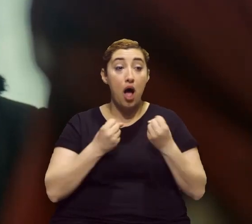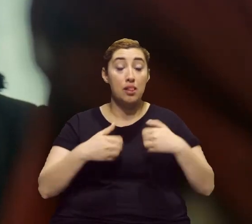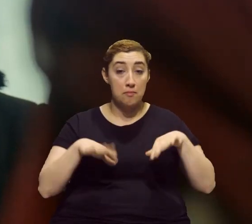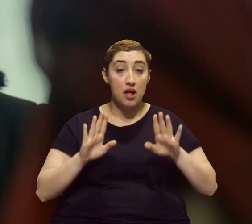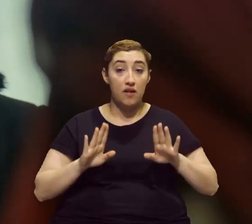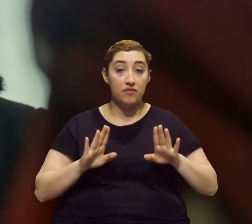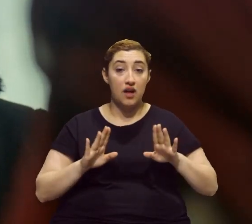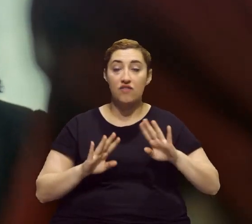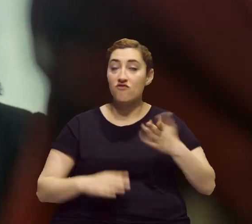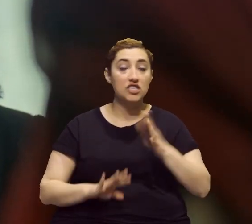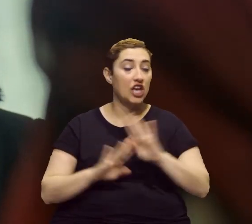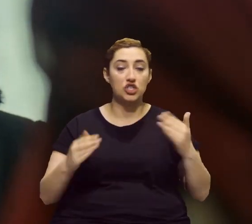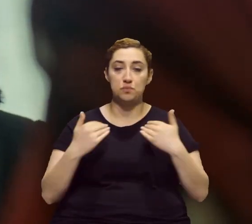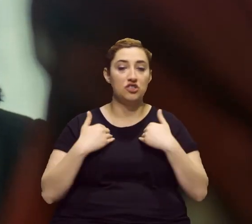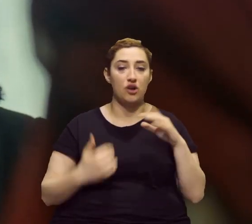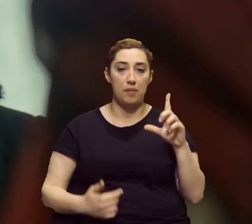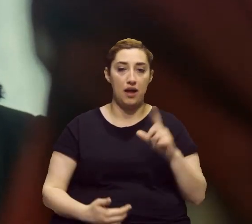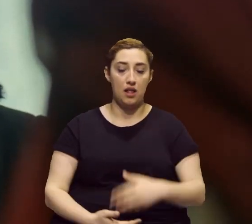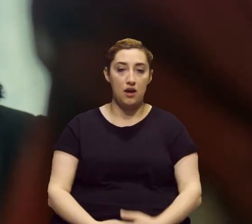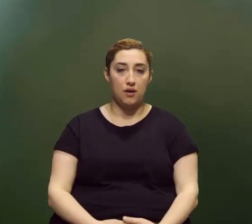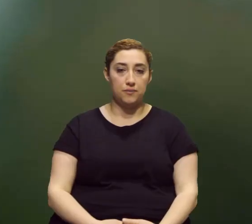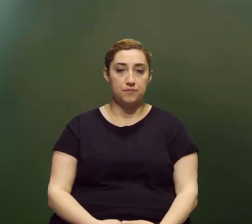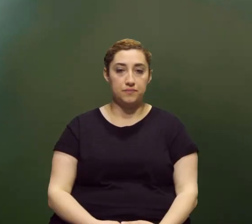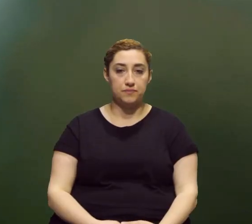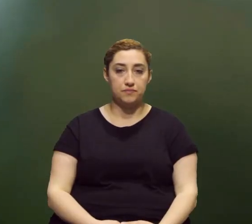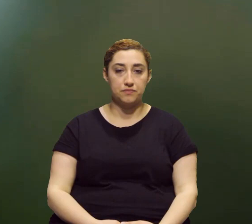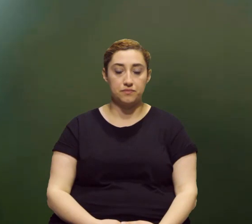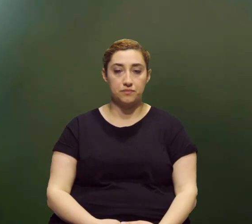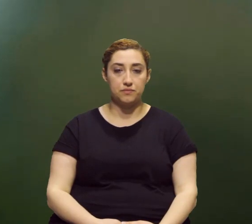almadan vazgeçmeyeceğim Leyla.